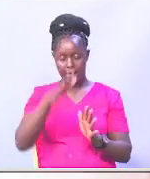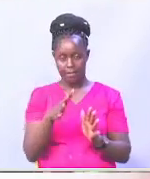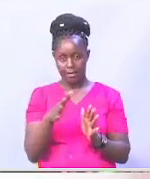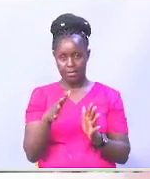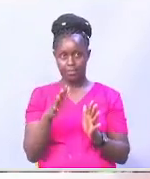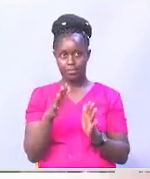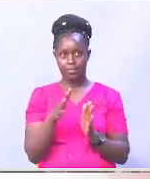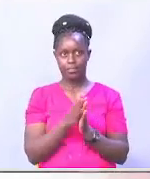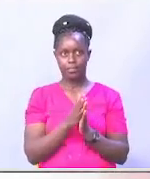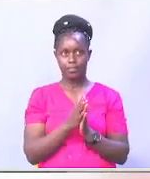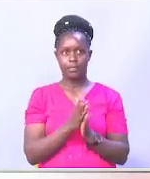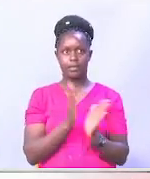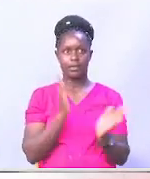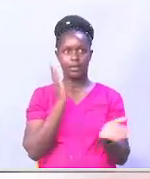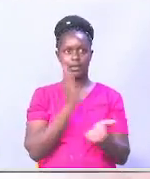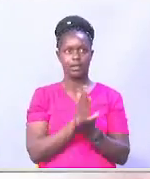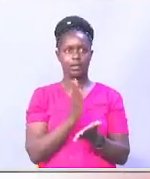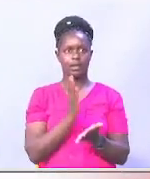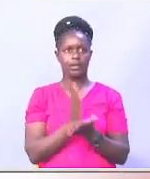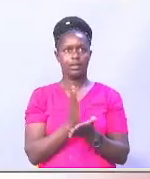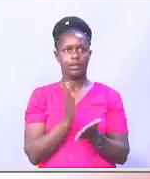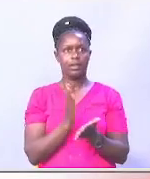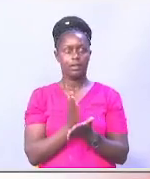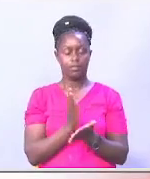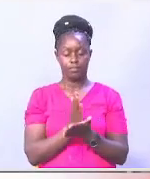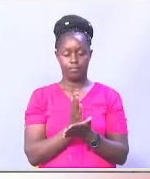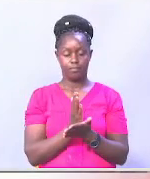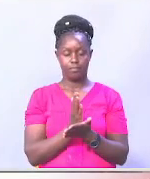election. Ni kweli kwamba